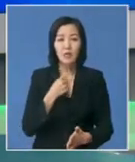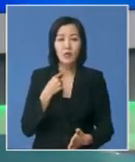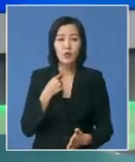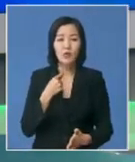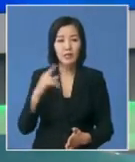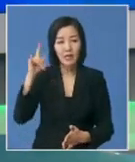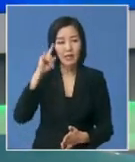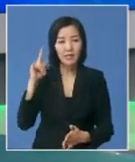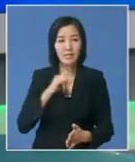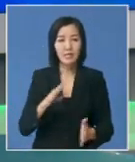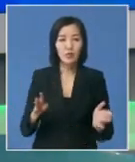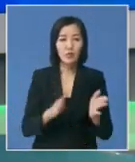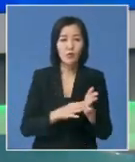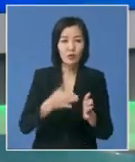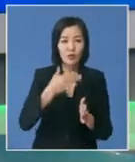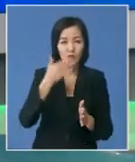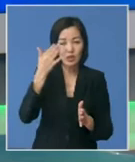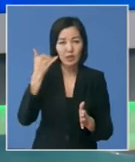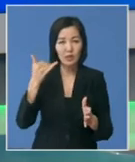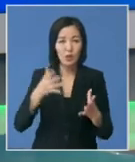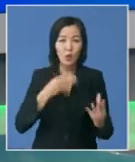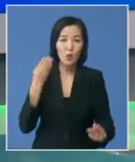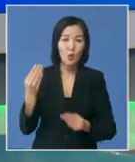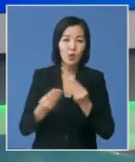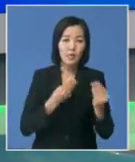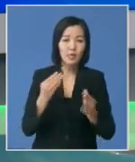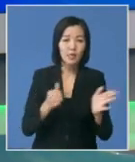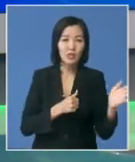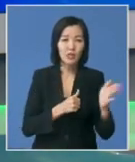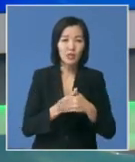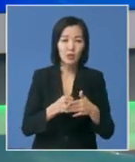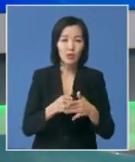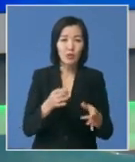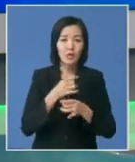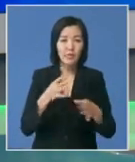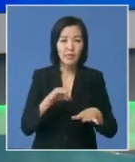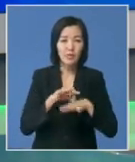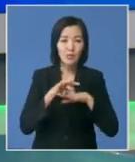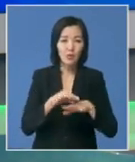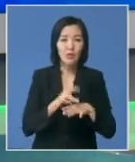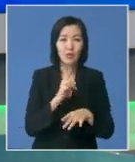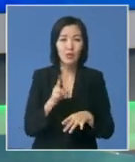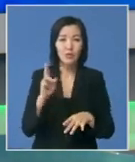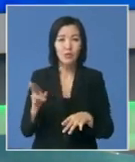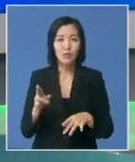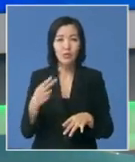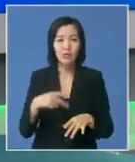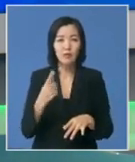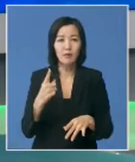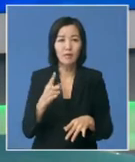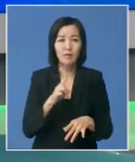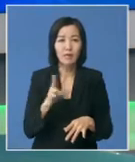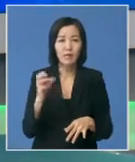Талдықорғанда еліміздің 9-шы жазғы универсиада ойындарының жабылу рәсімі өтті. Қыркүйектің 21 мен қараша айының аяғына дейін жалғасқан